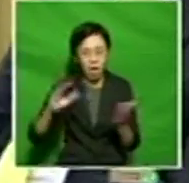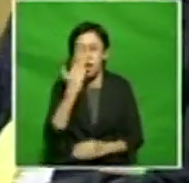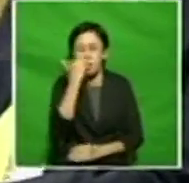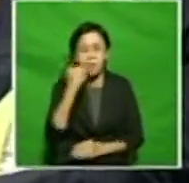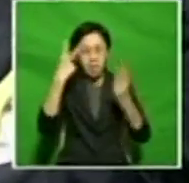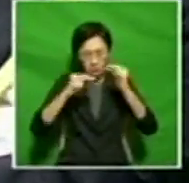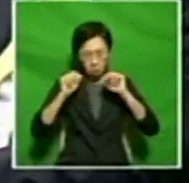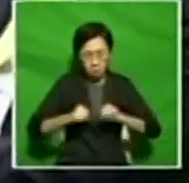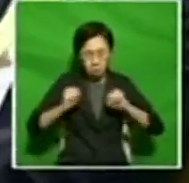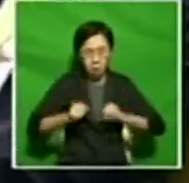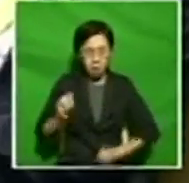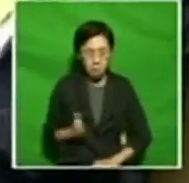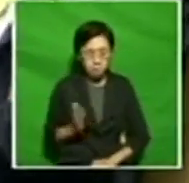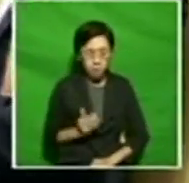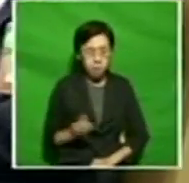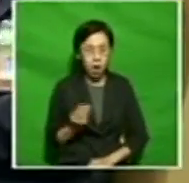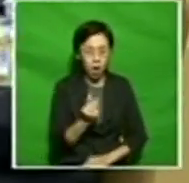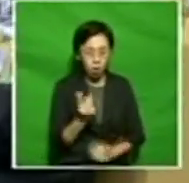าการ